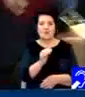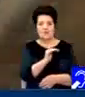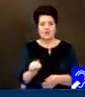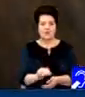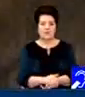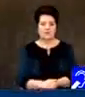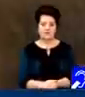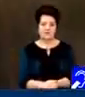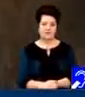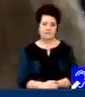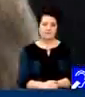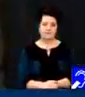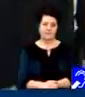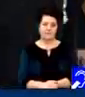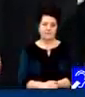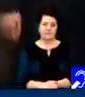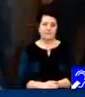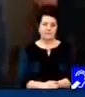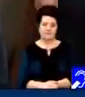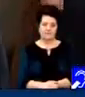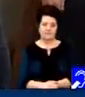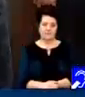dau explicații. Când o să ne dați explicații?